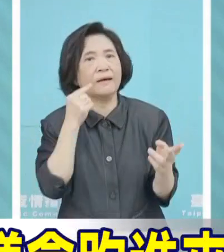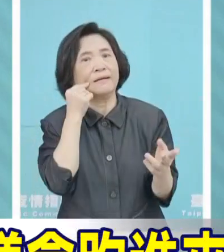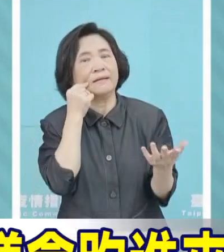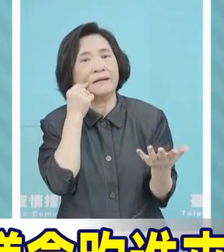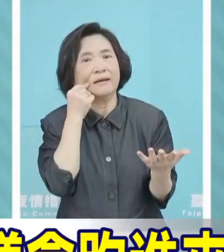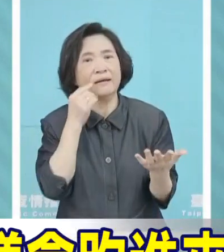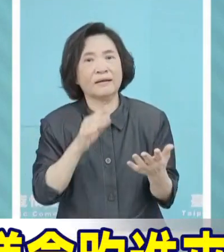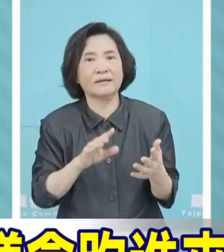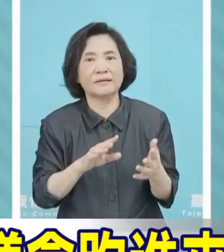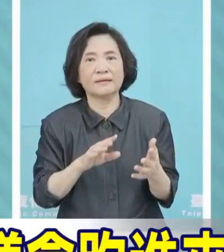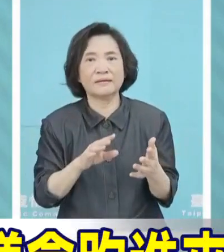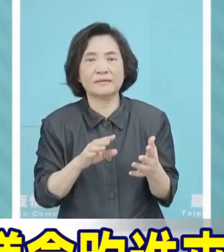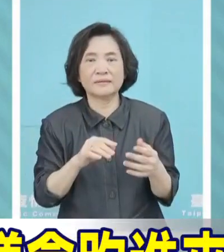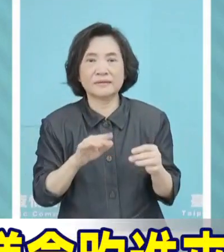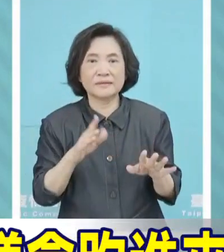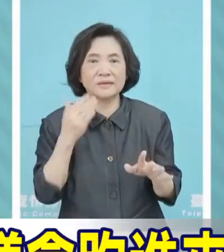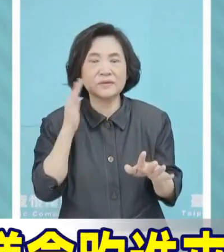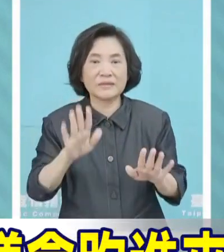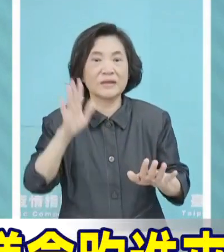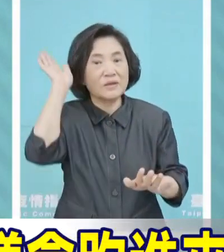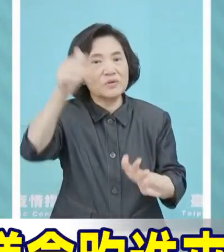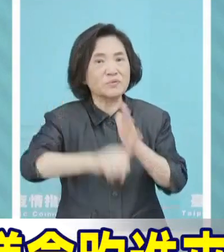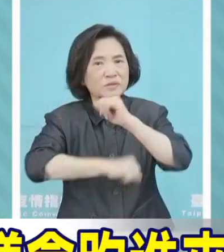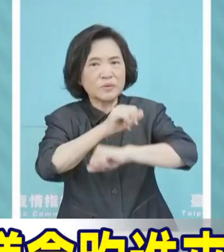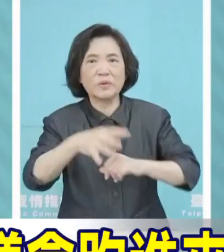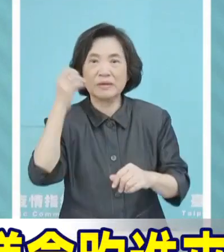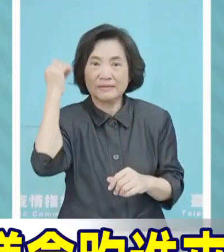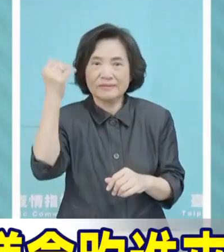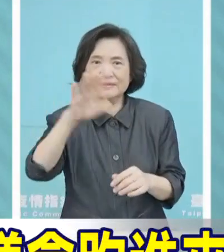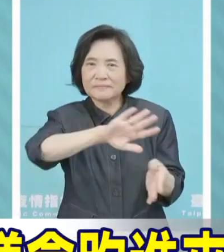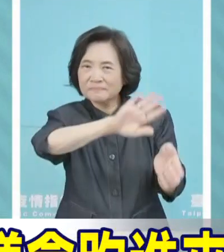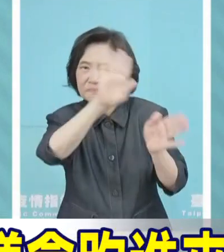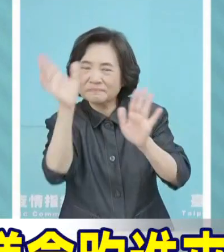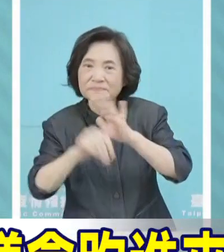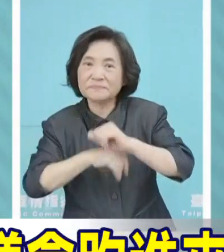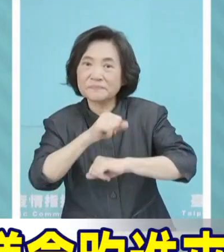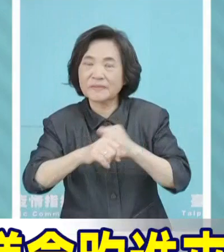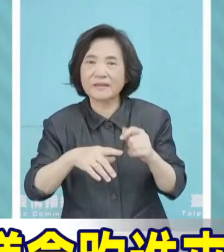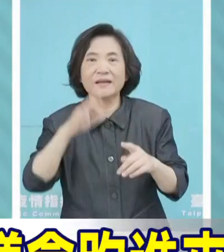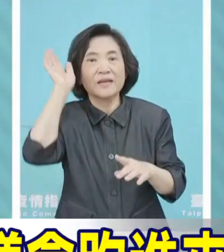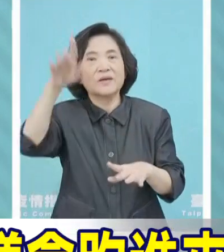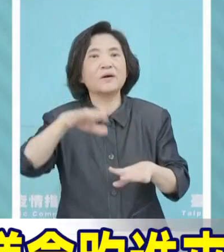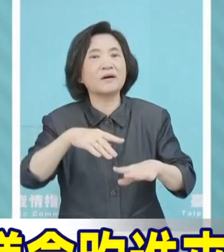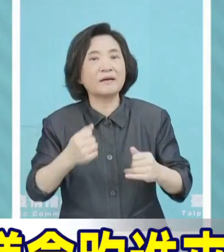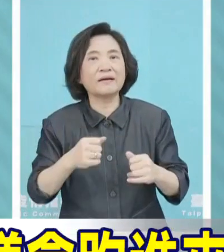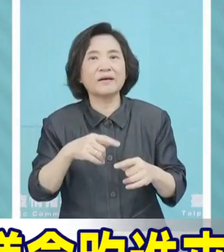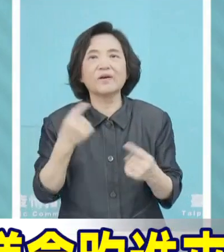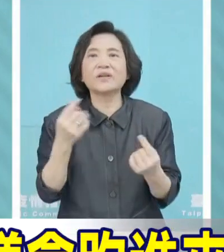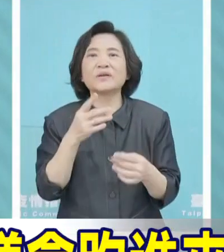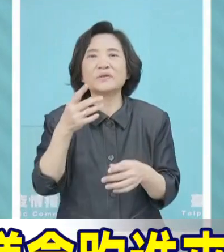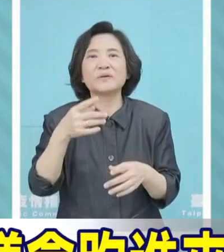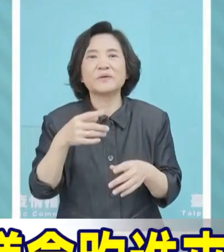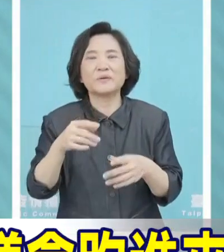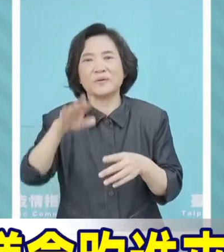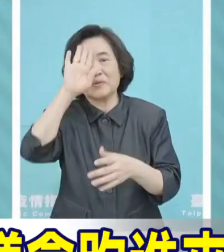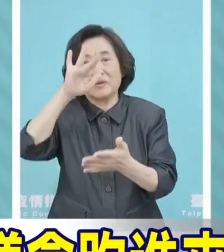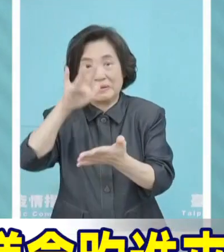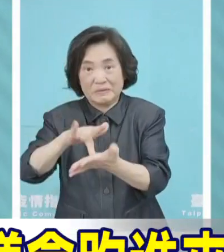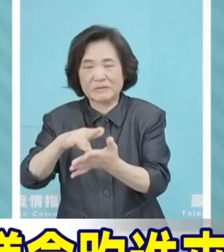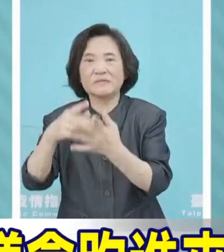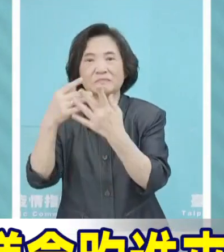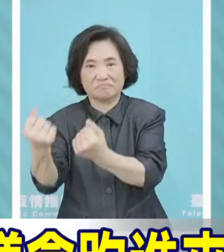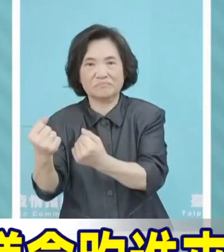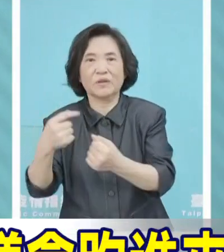过新常态，你知道吗？新常态强调的是与狼共舞了哈，就与疫情共